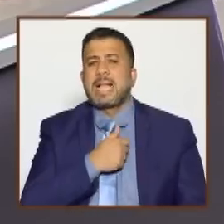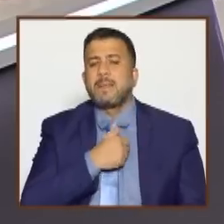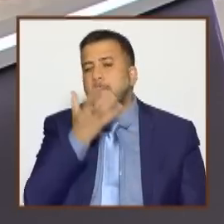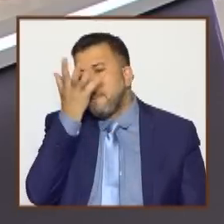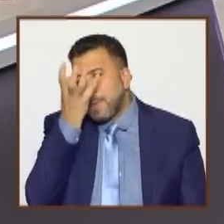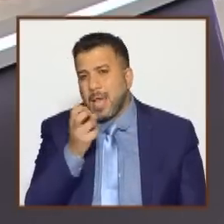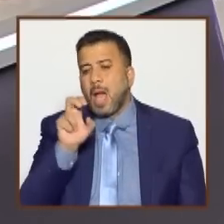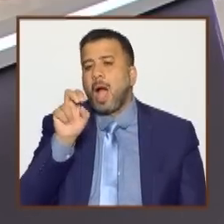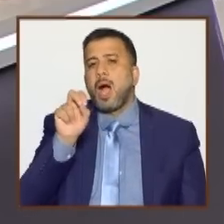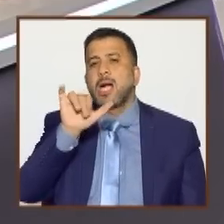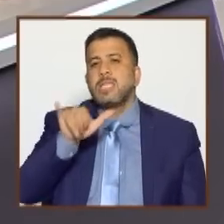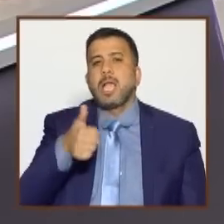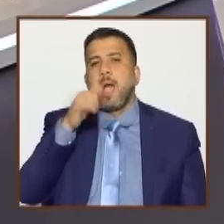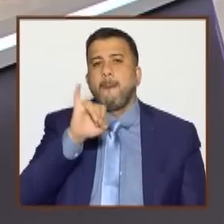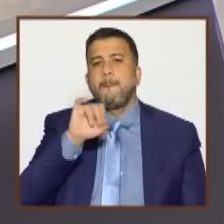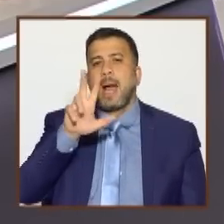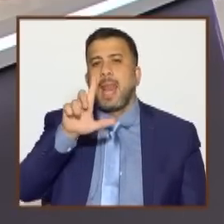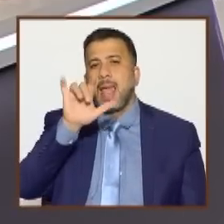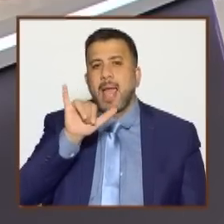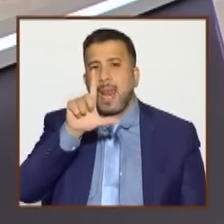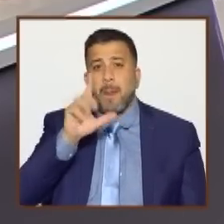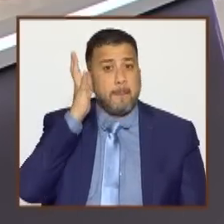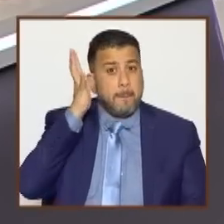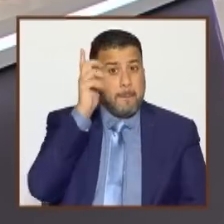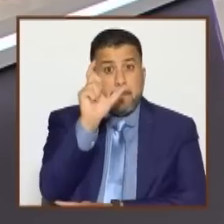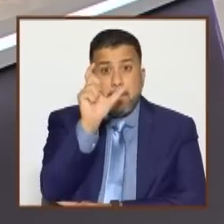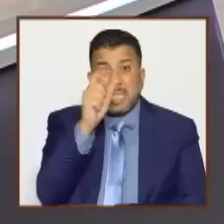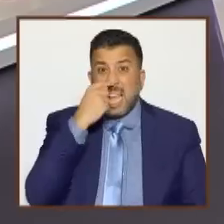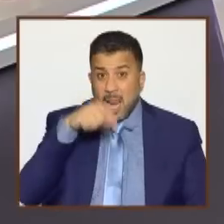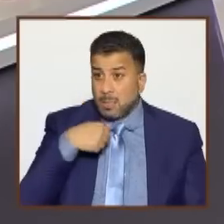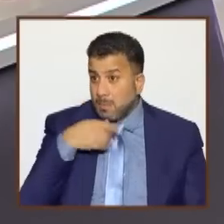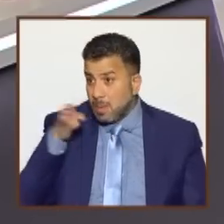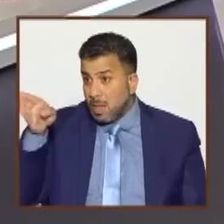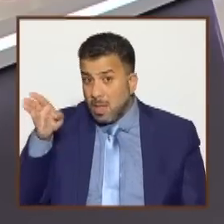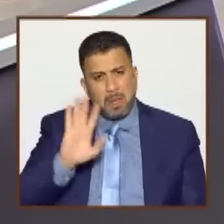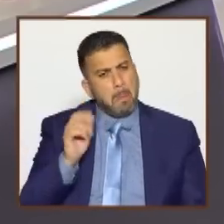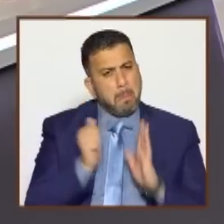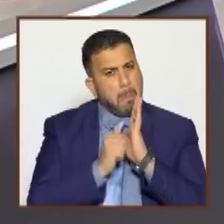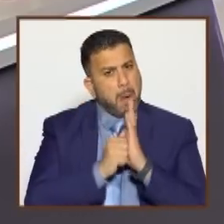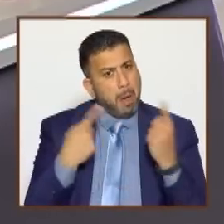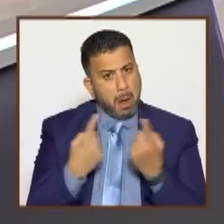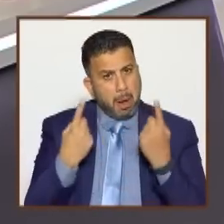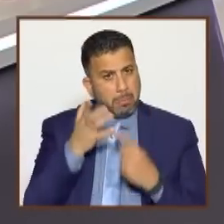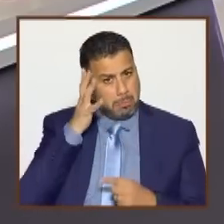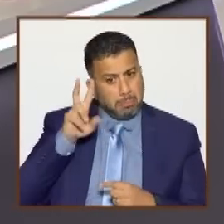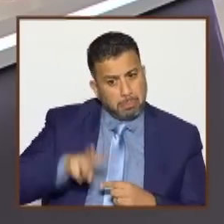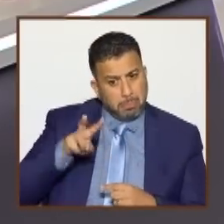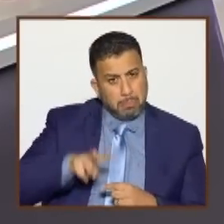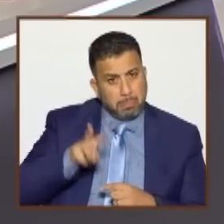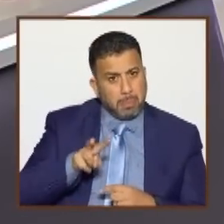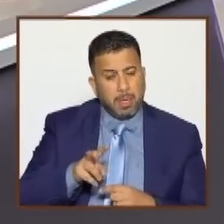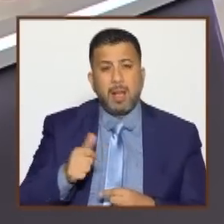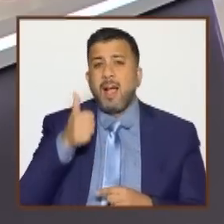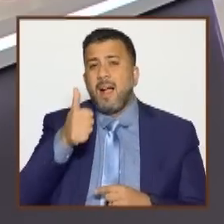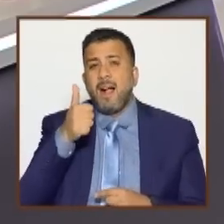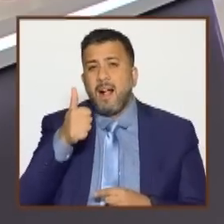ألتزم بالمساجد، إني يعني لازم أروح المسجد أو بالوقت اللي بالمسجد إن شاء الله. وهل الأفضل إني أنا أصليها